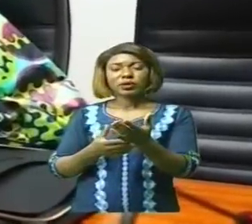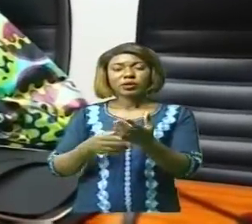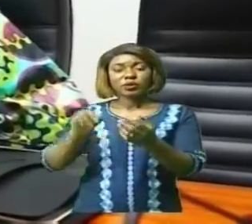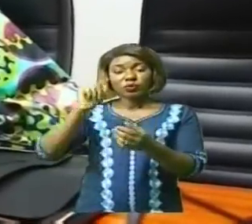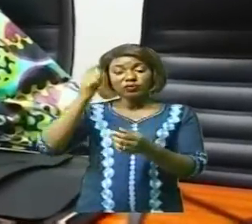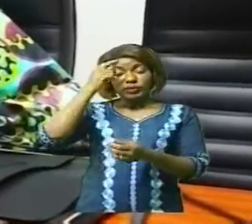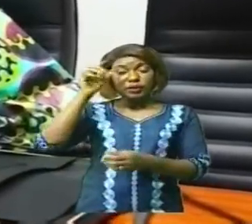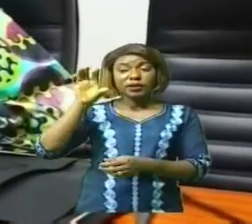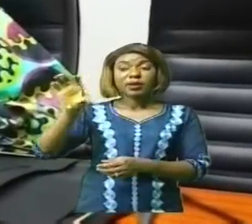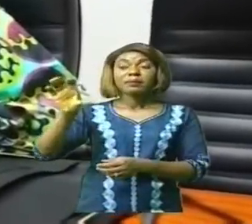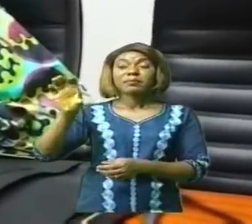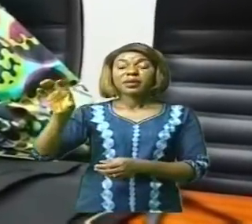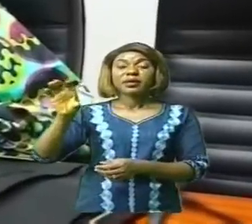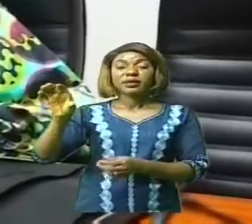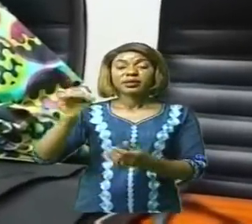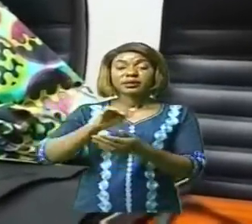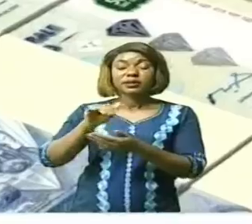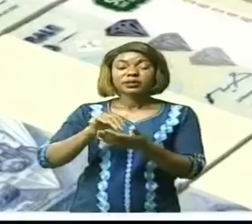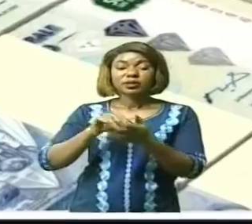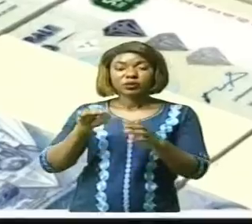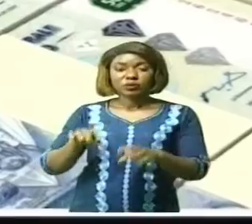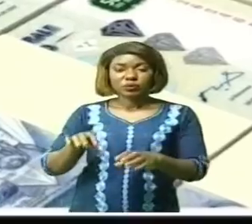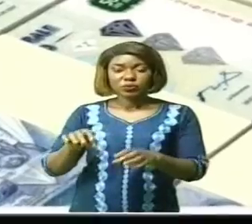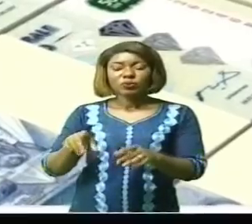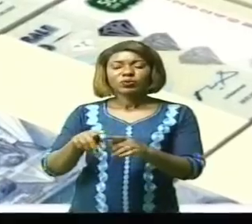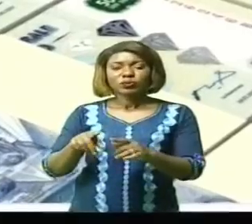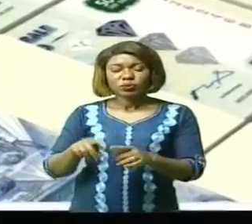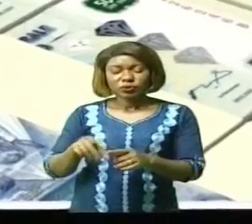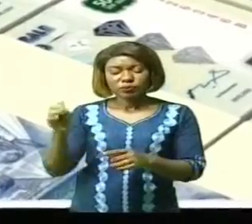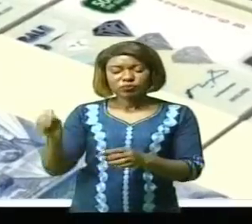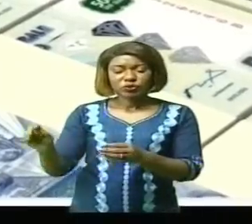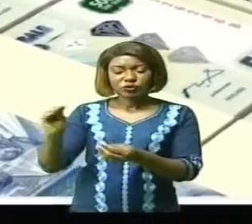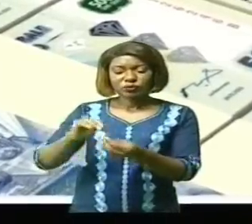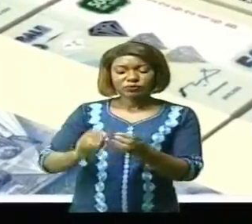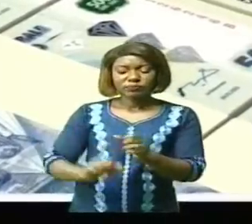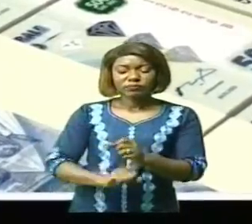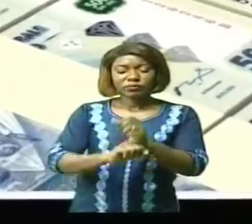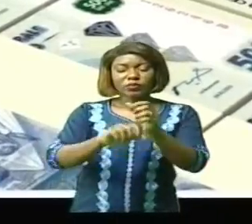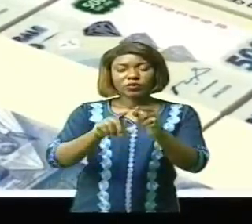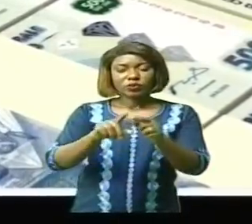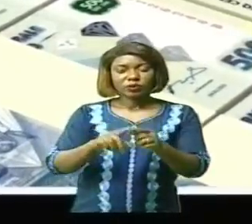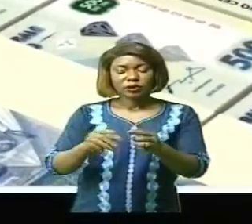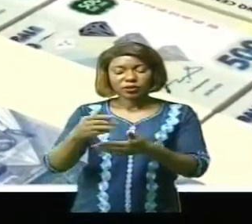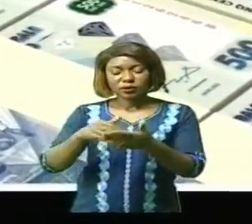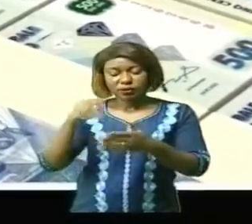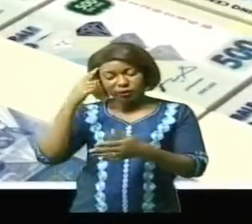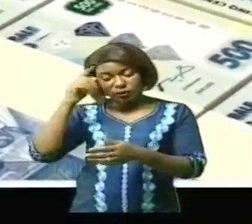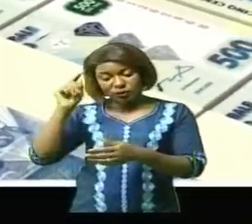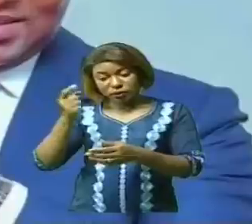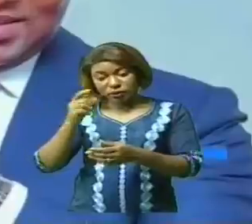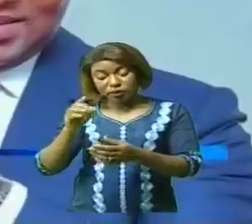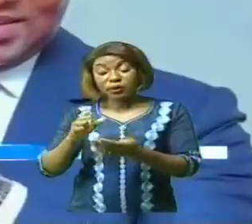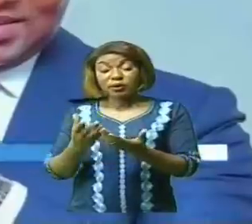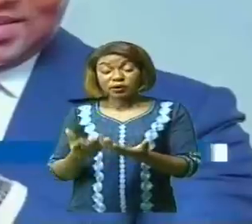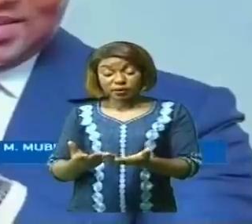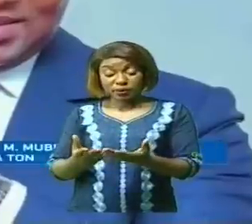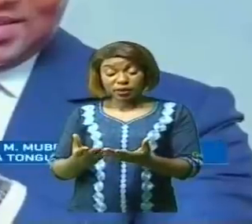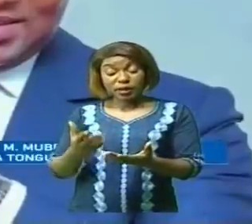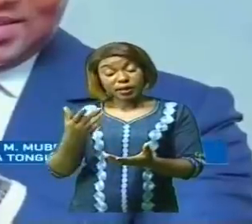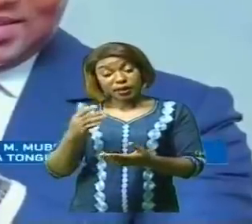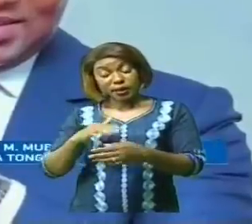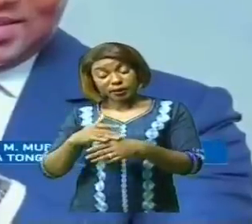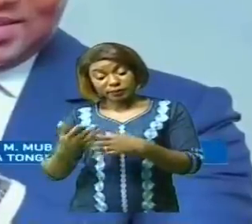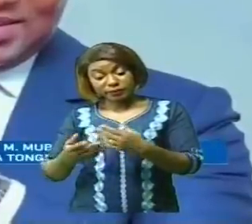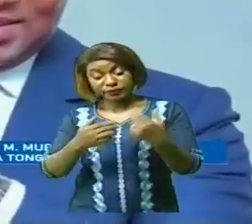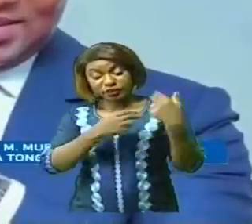Congo sur l'impression des imprimés des valeurs des souverainetés qui devra revenir à l'hôtel de monnaie. Toutefois, le chef